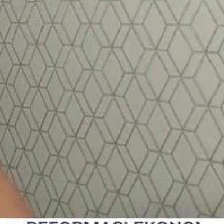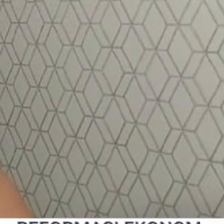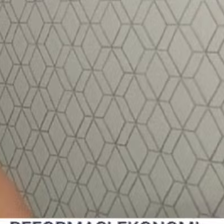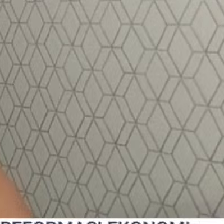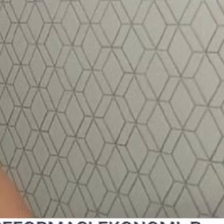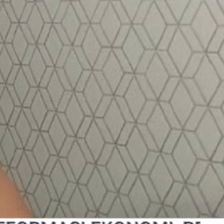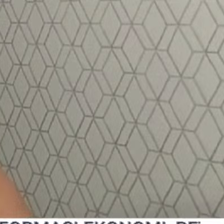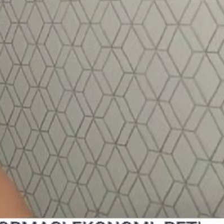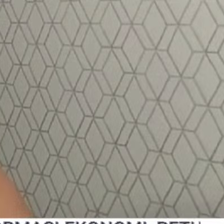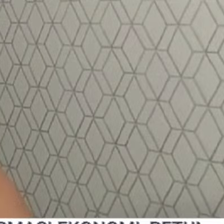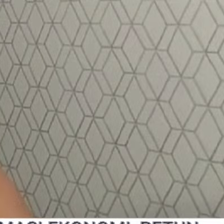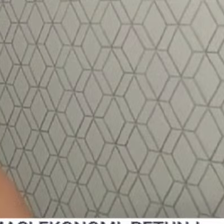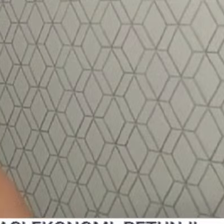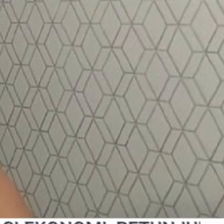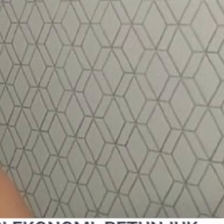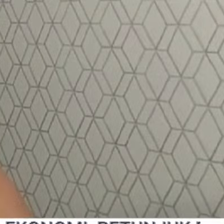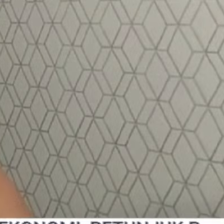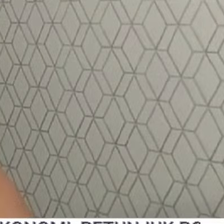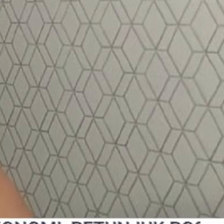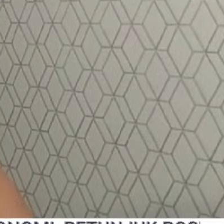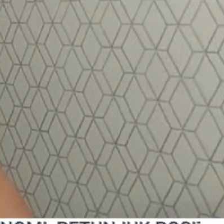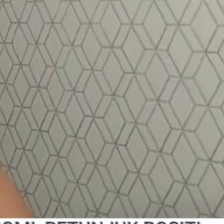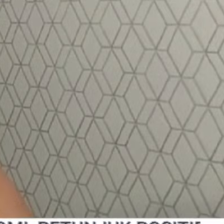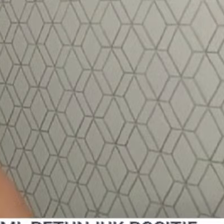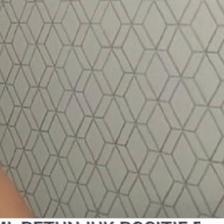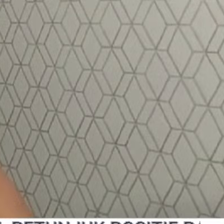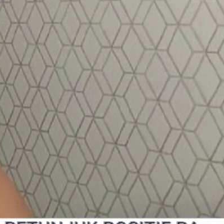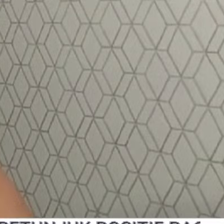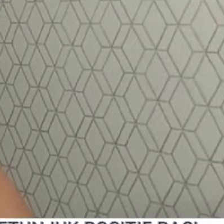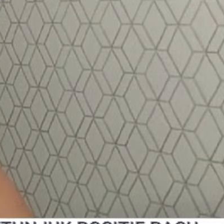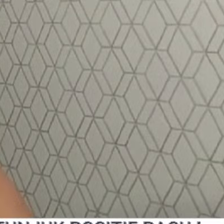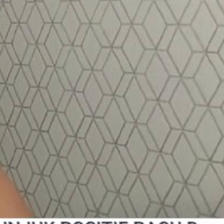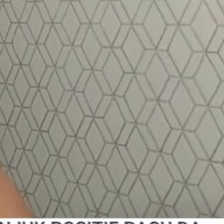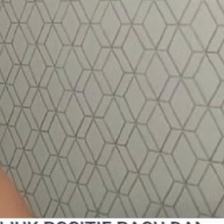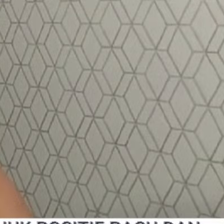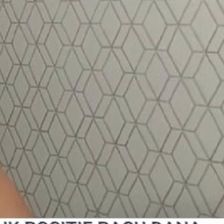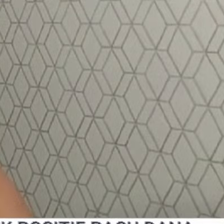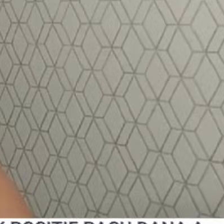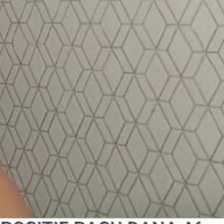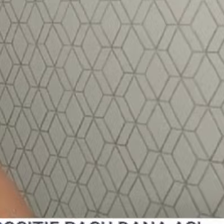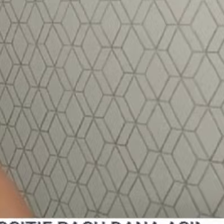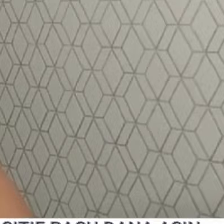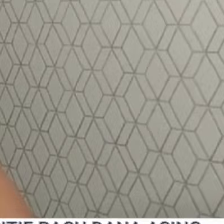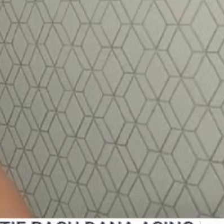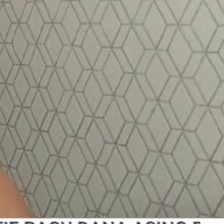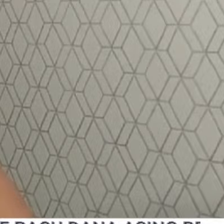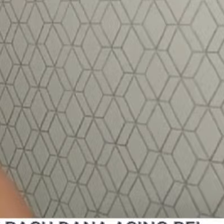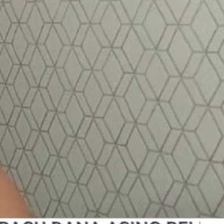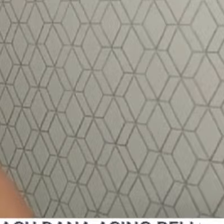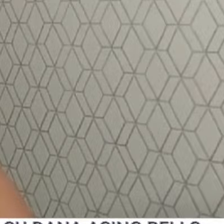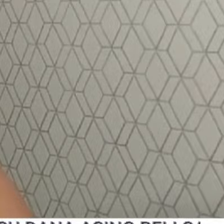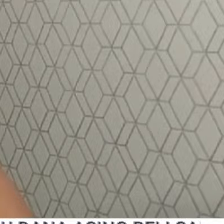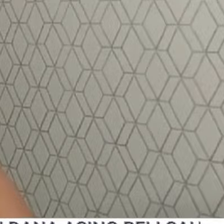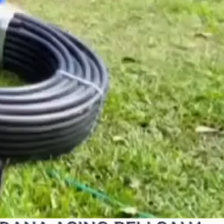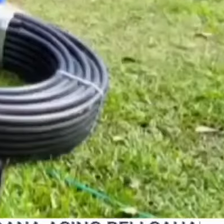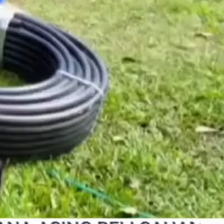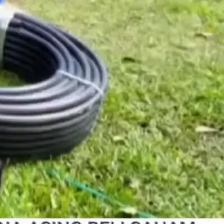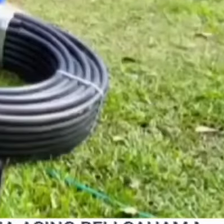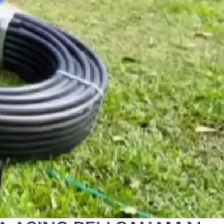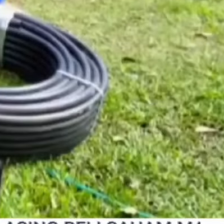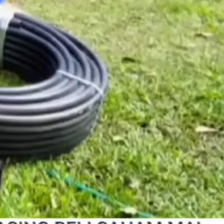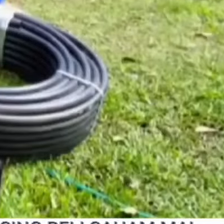saya berniaga, terdapat bantuan daripada Jabatan Kemajuan Orang Asli, antaranya permis perniagaan